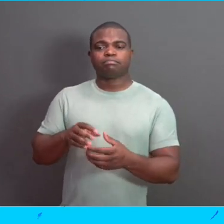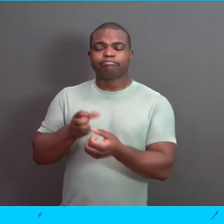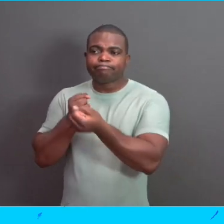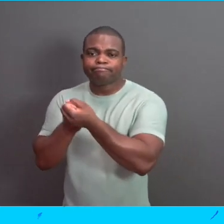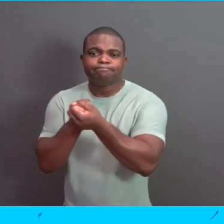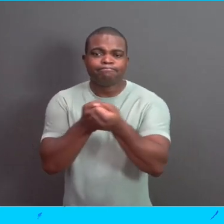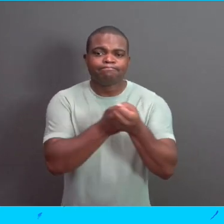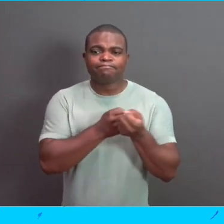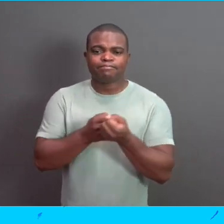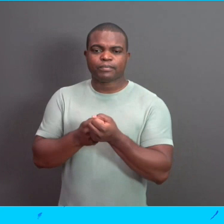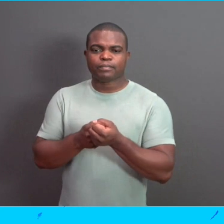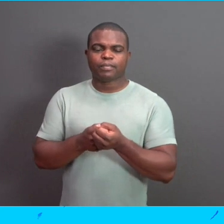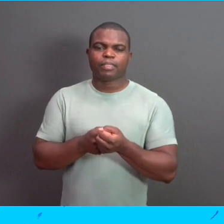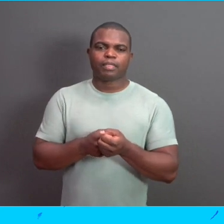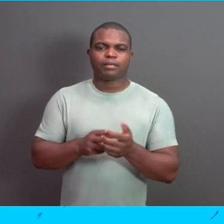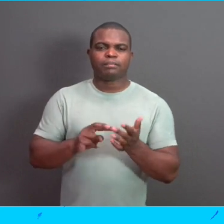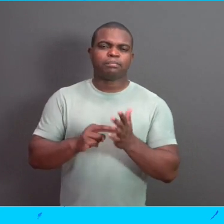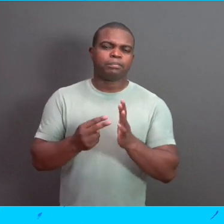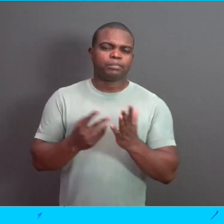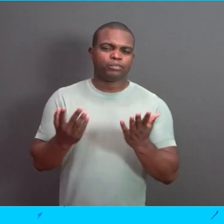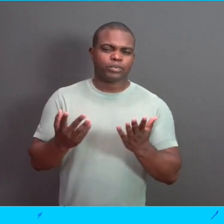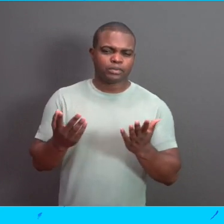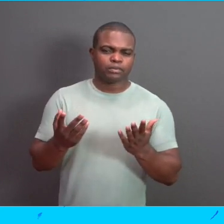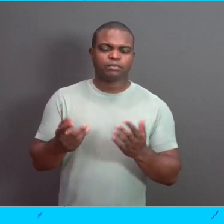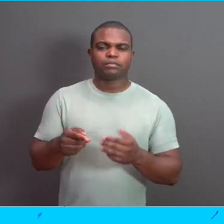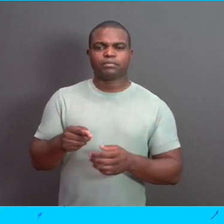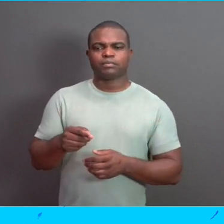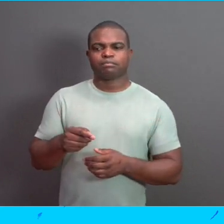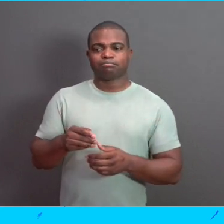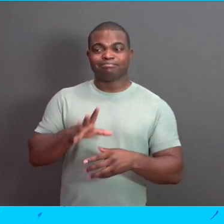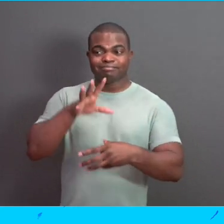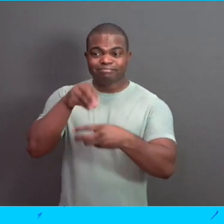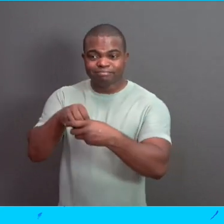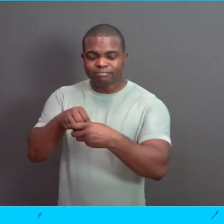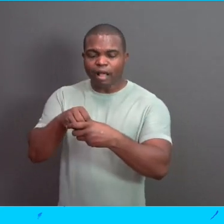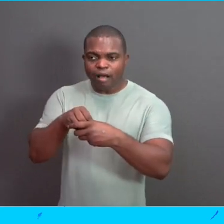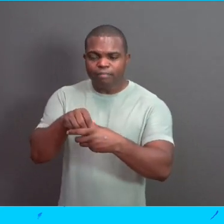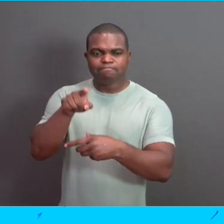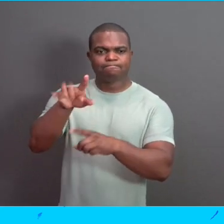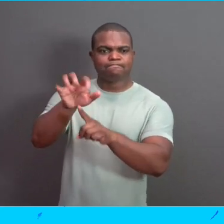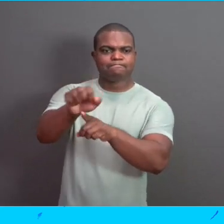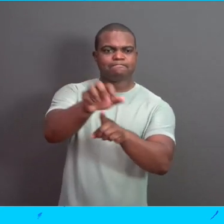qui ont à voir avec l'identification des défis,